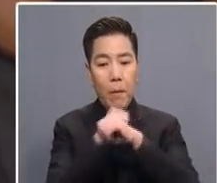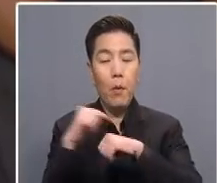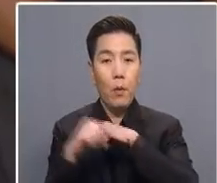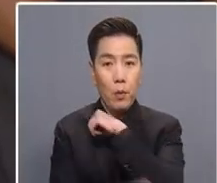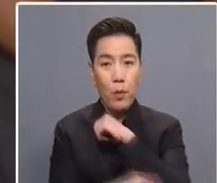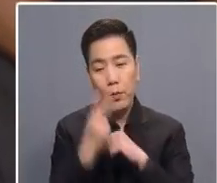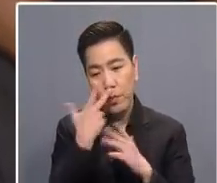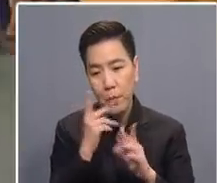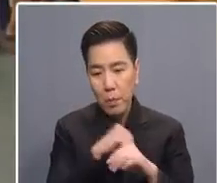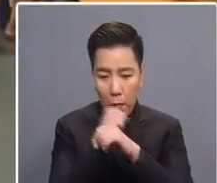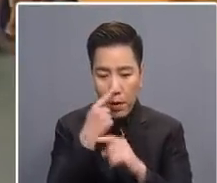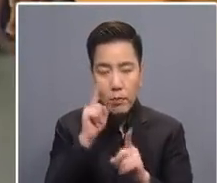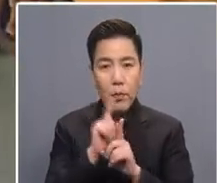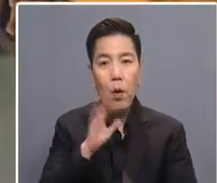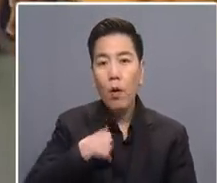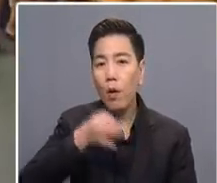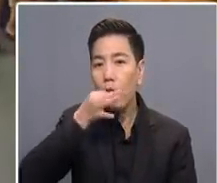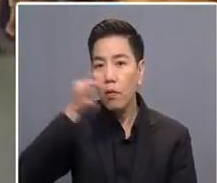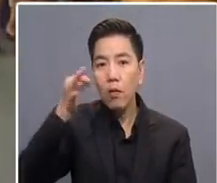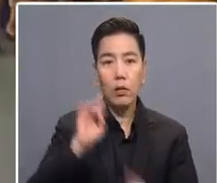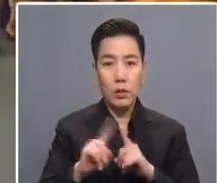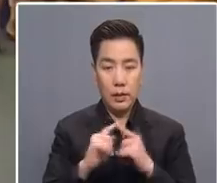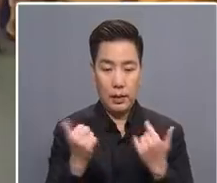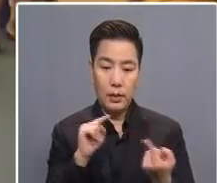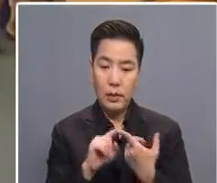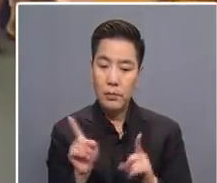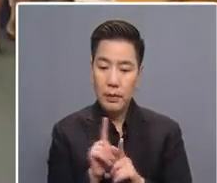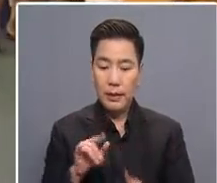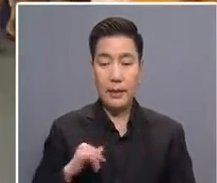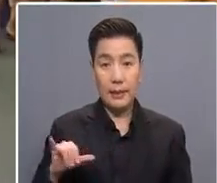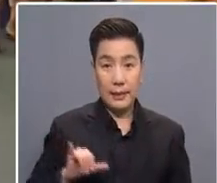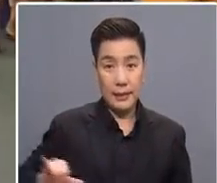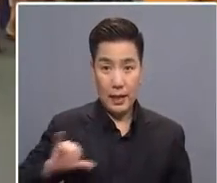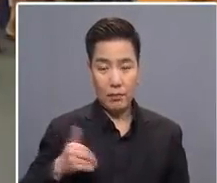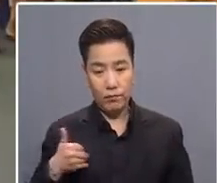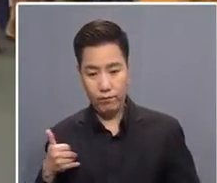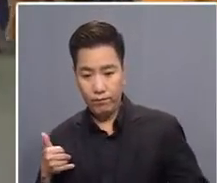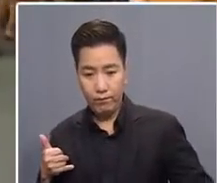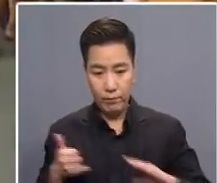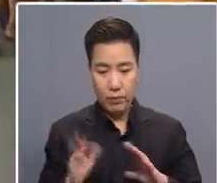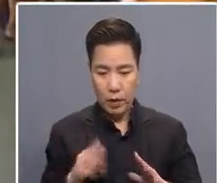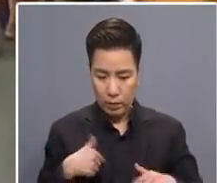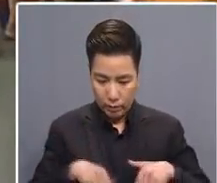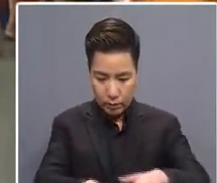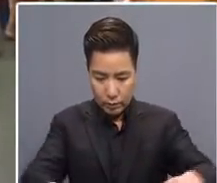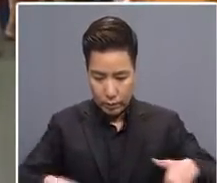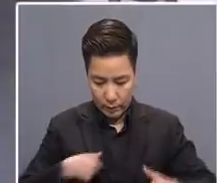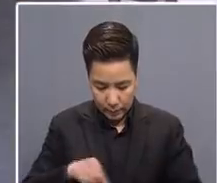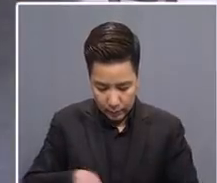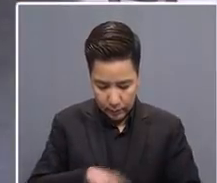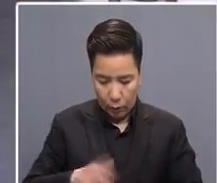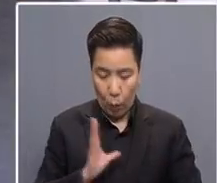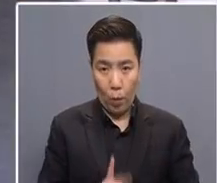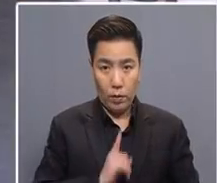ผิดพลาดที่อาจจะนำไปสู่การร้องเรียนในอนาคตค่ะเช่นการไม่อนุญาตให้ญาติหรือบุคคลอื่นนั้นเข้าไปในคูหาเลือกตั้งนอกจากผู้ลงคะแนน